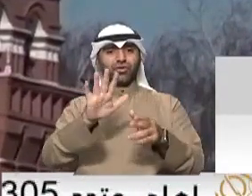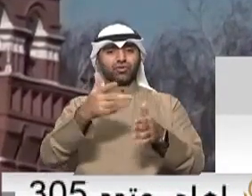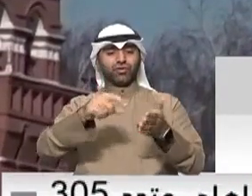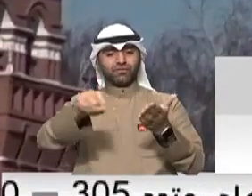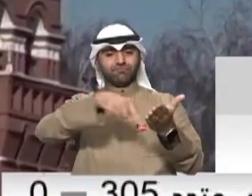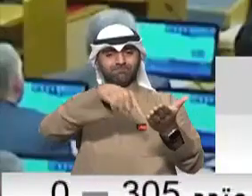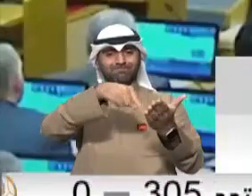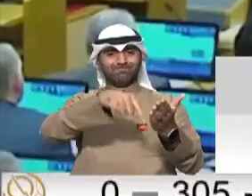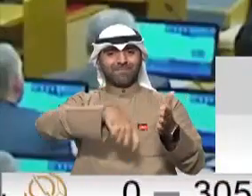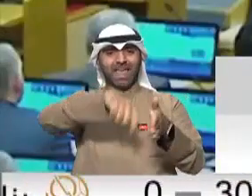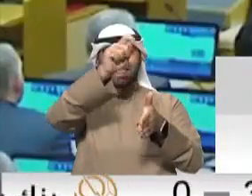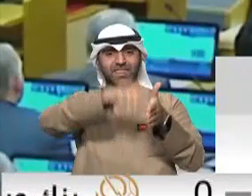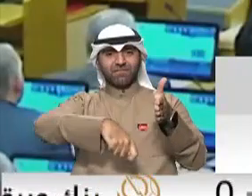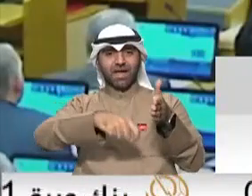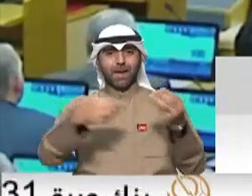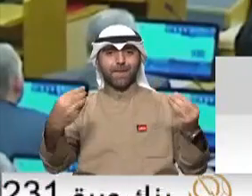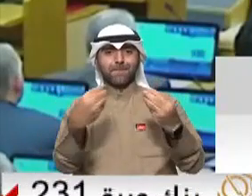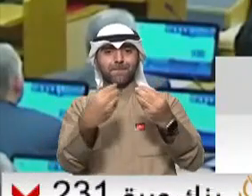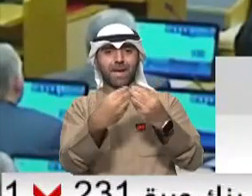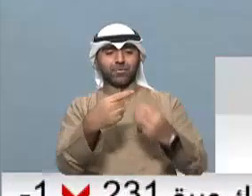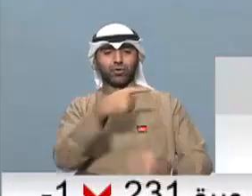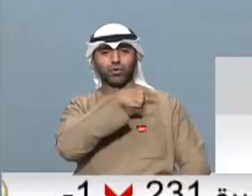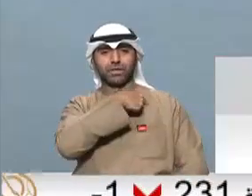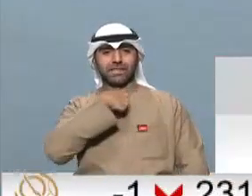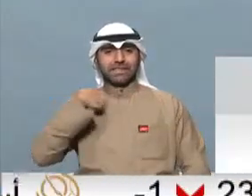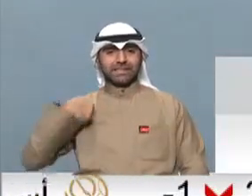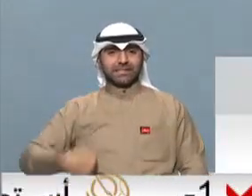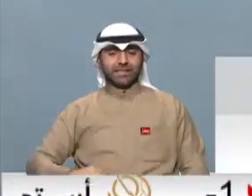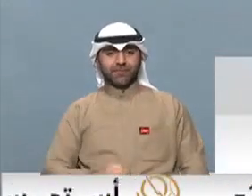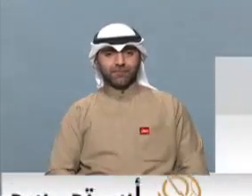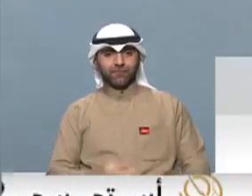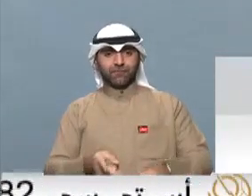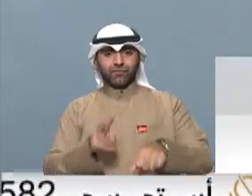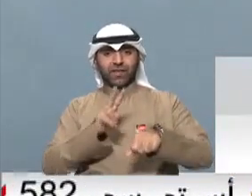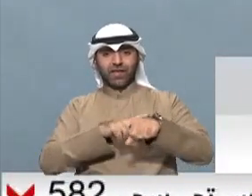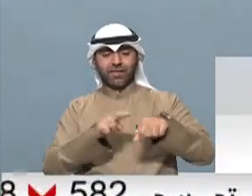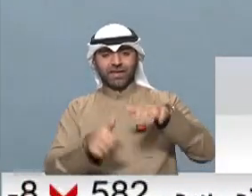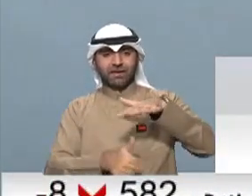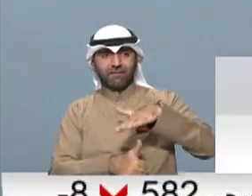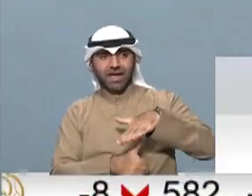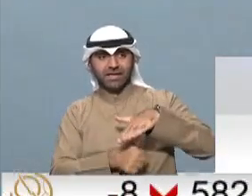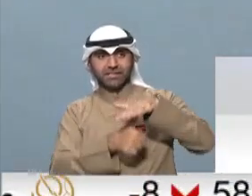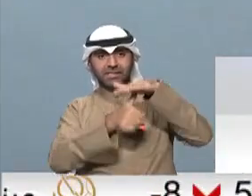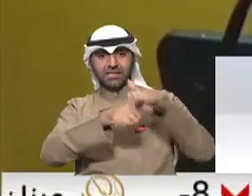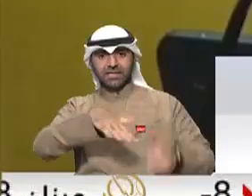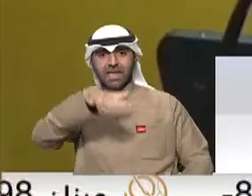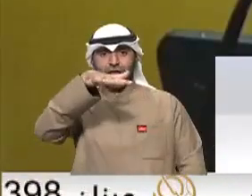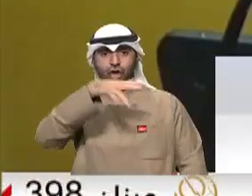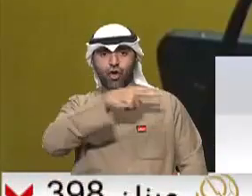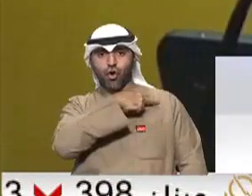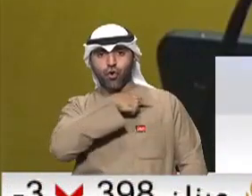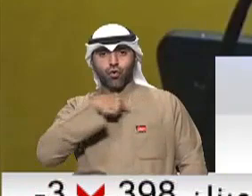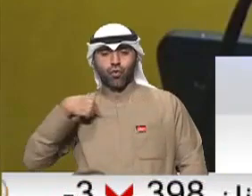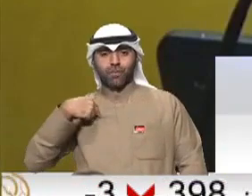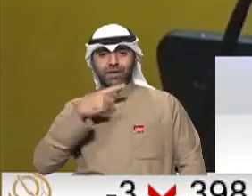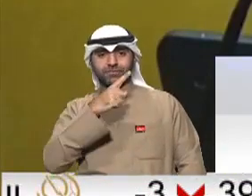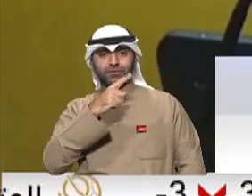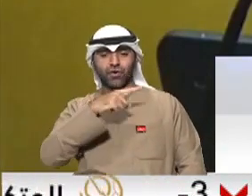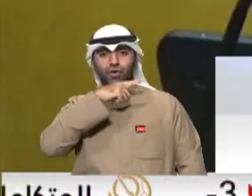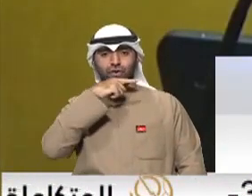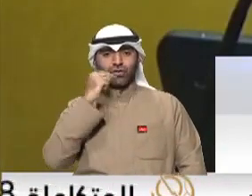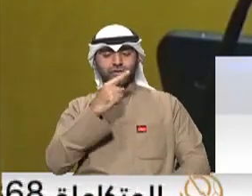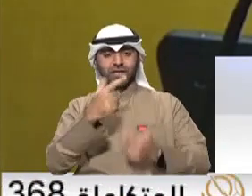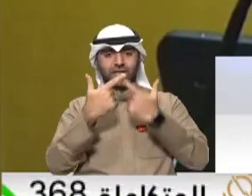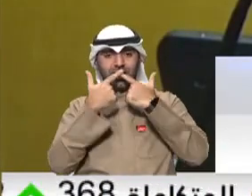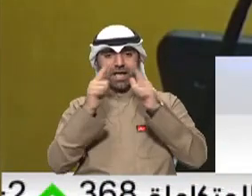ستارت. وقال رئيس مجلس الدوما فياتشسلاف لودين أنه بعد تصديق الدوما على القرار سيتم إرساله على الفور